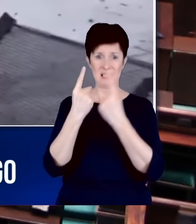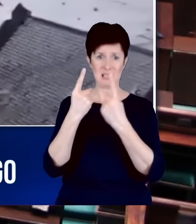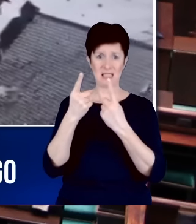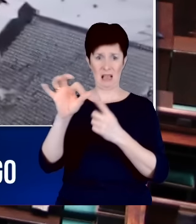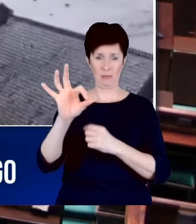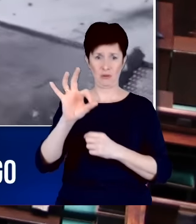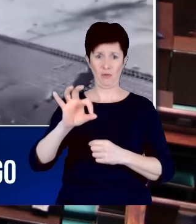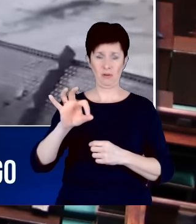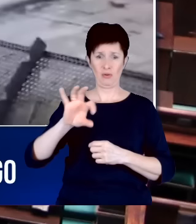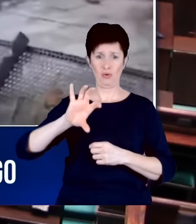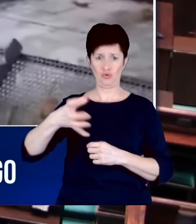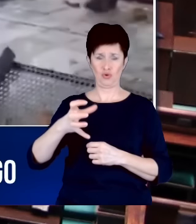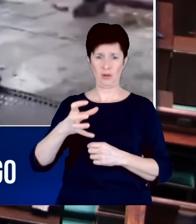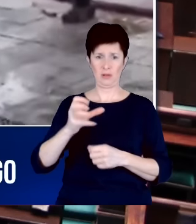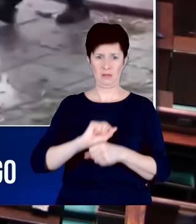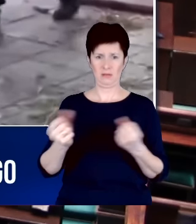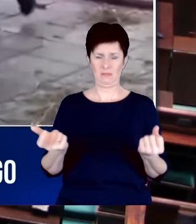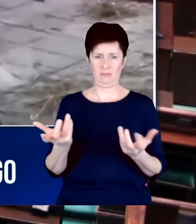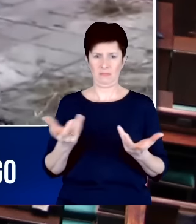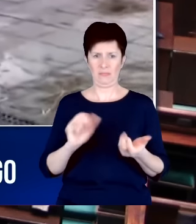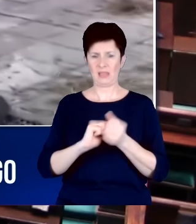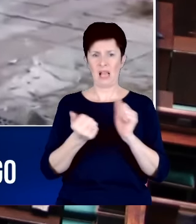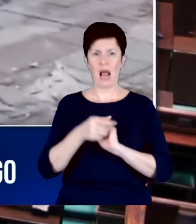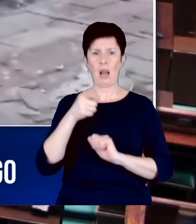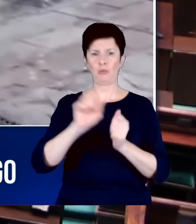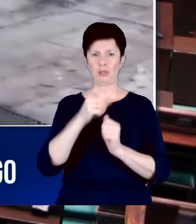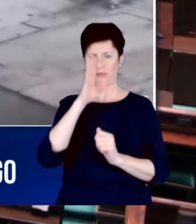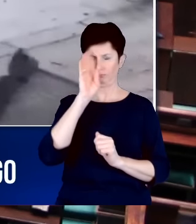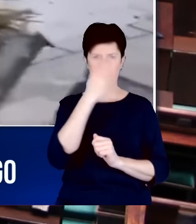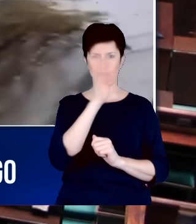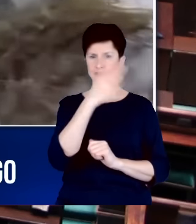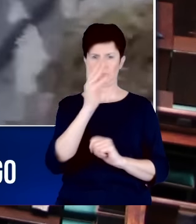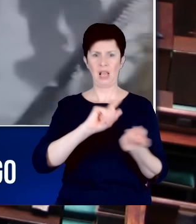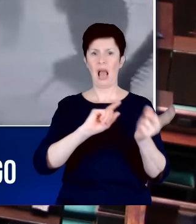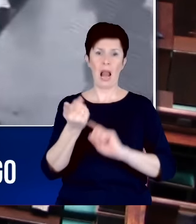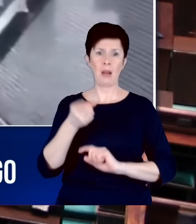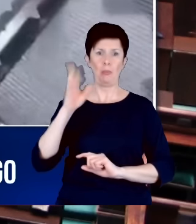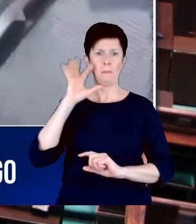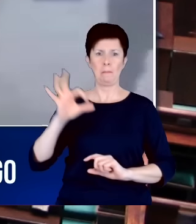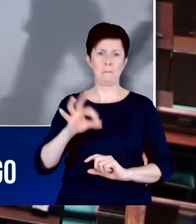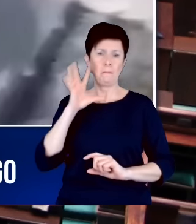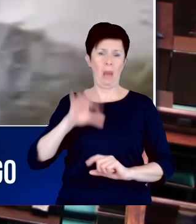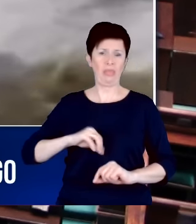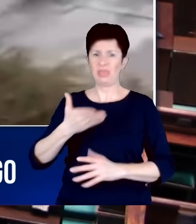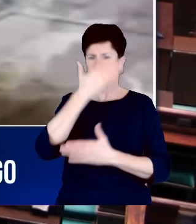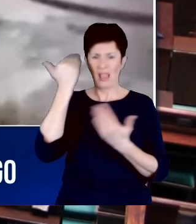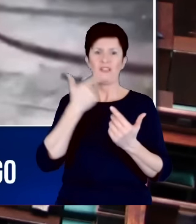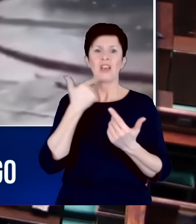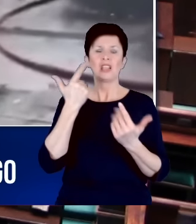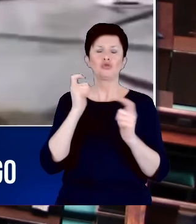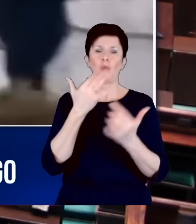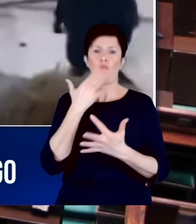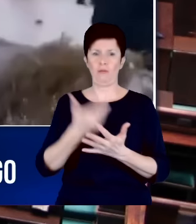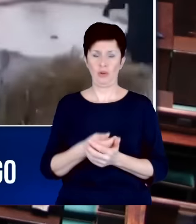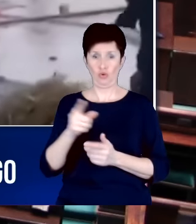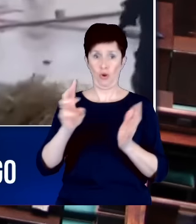to jest albo to jest jakaś schizofrenia polityczna, albo pan nie ma zielonego pojęcia, o czym pan mówi. To wasi ludzie, nie mówię tylko o